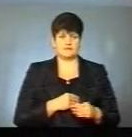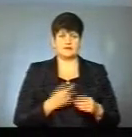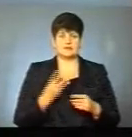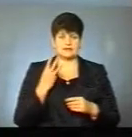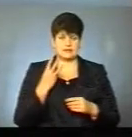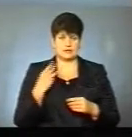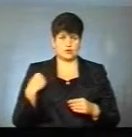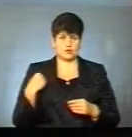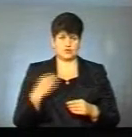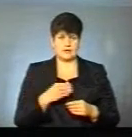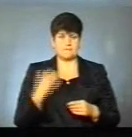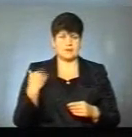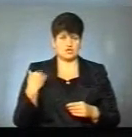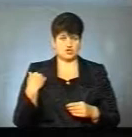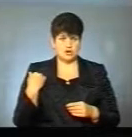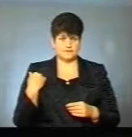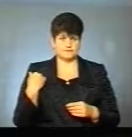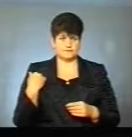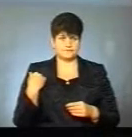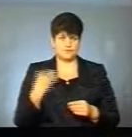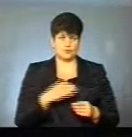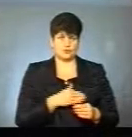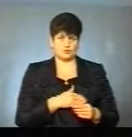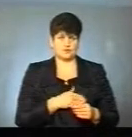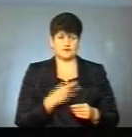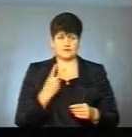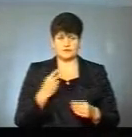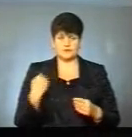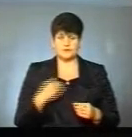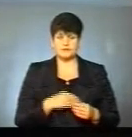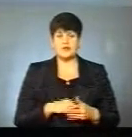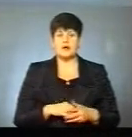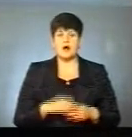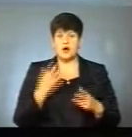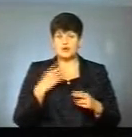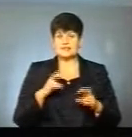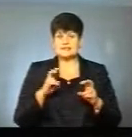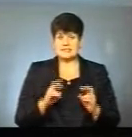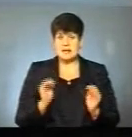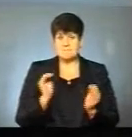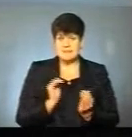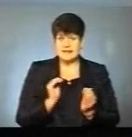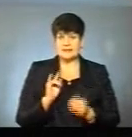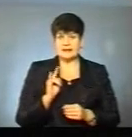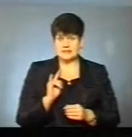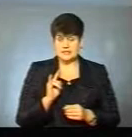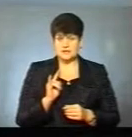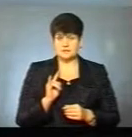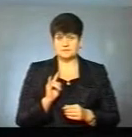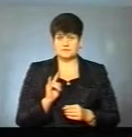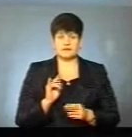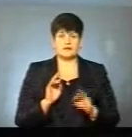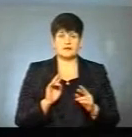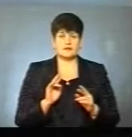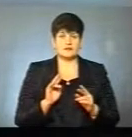точки, тобто плече, і отут дві точки. Коли ж це сідає маленька дитина, як